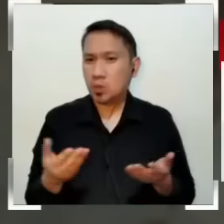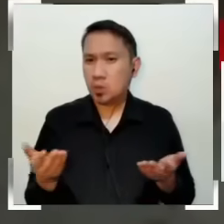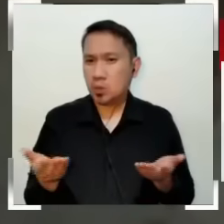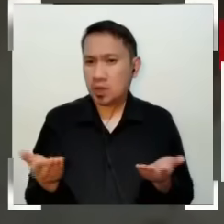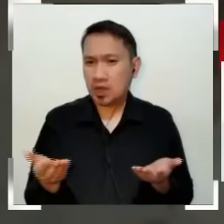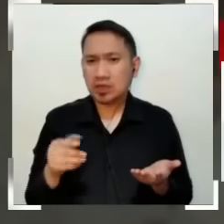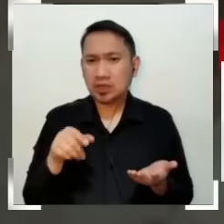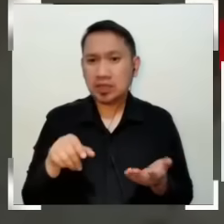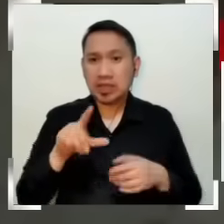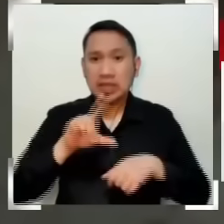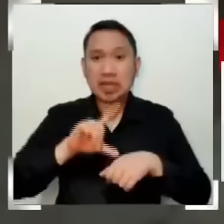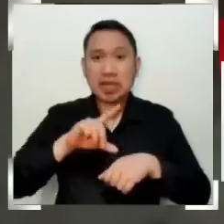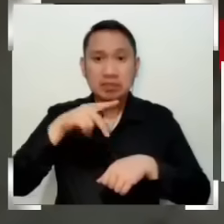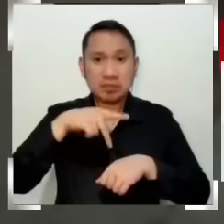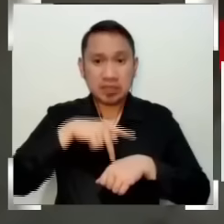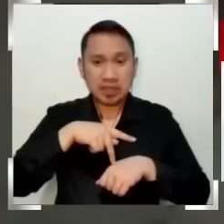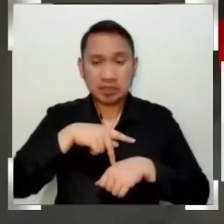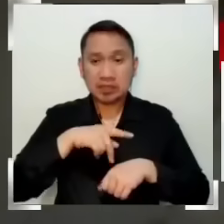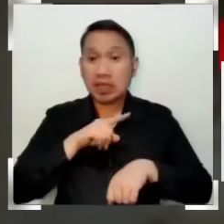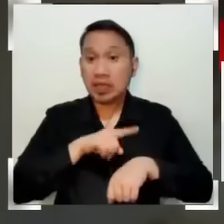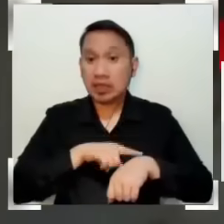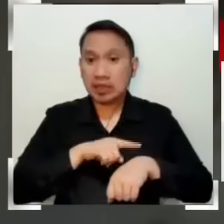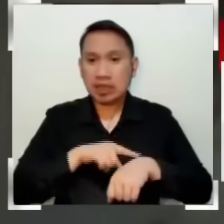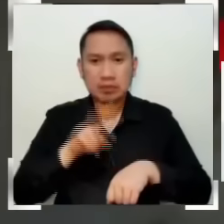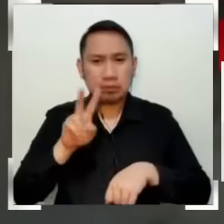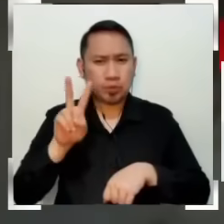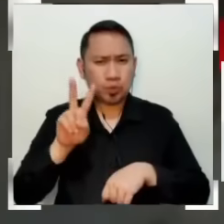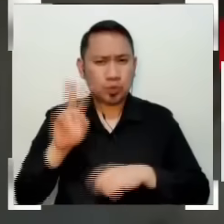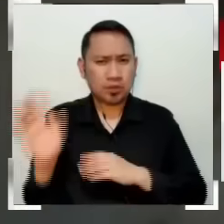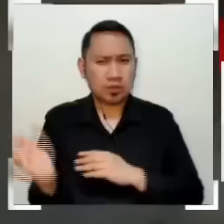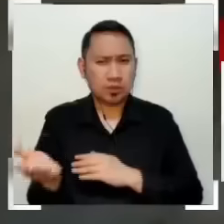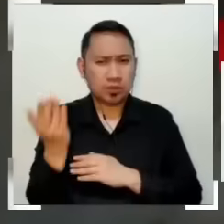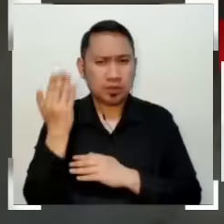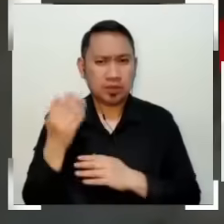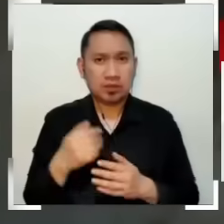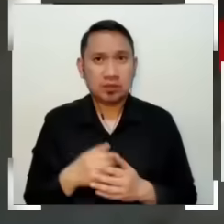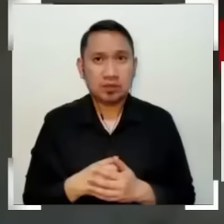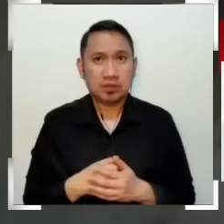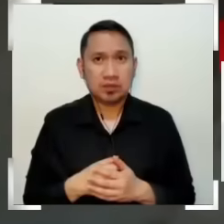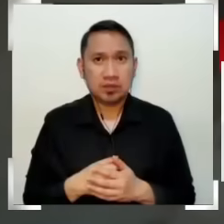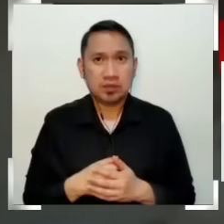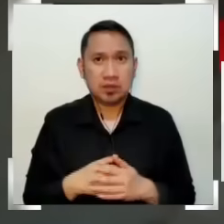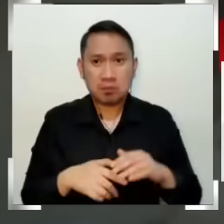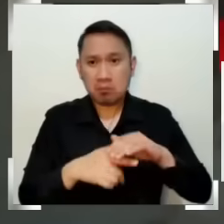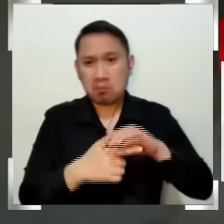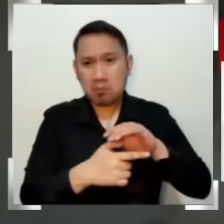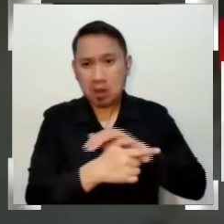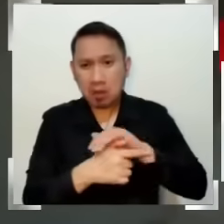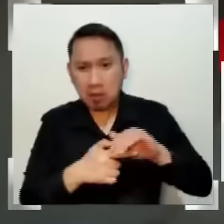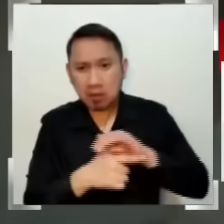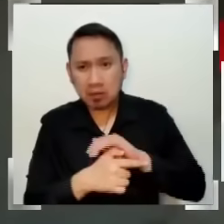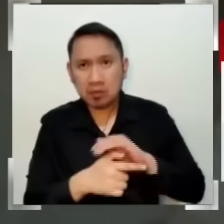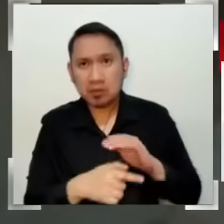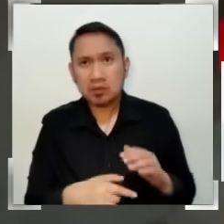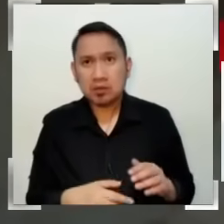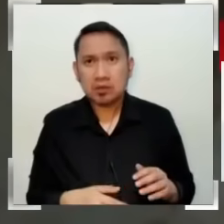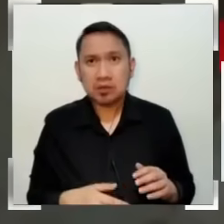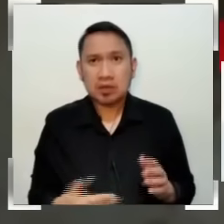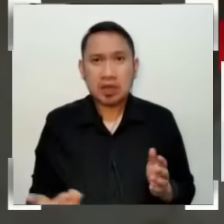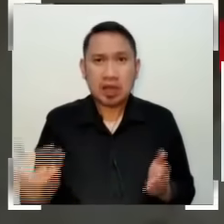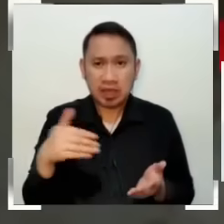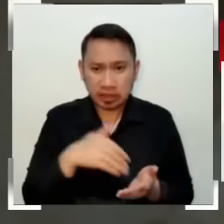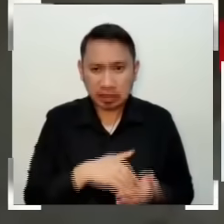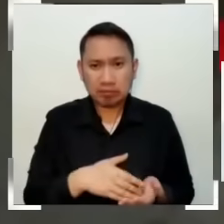Piñas pasado alas 2 ng madaling araw kanina. Pagkakasa niya sa baril, paulit-ulit niyang kinalabit ang gatilyo